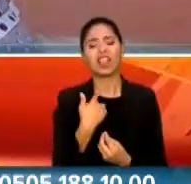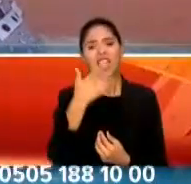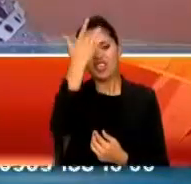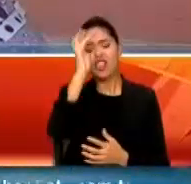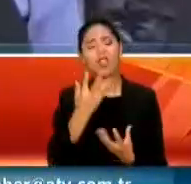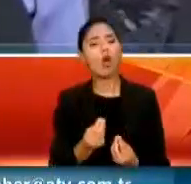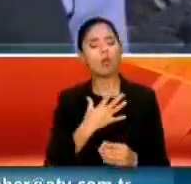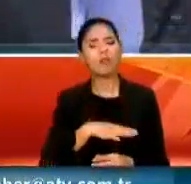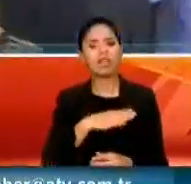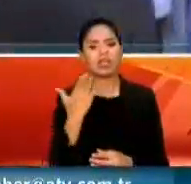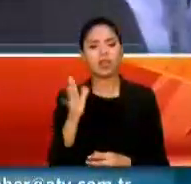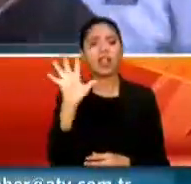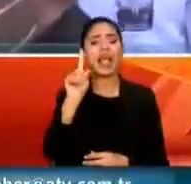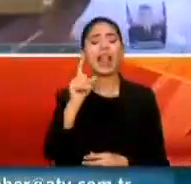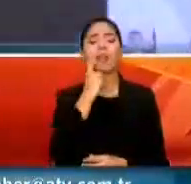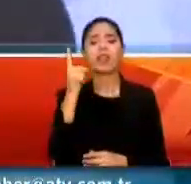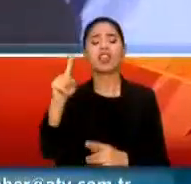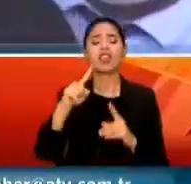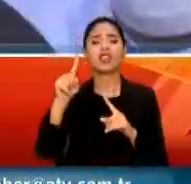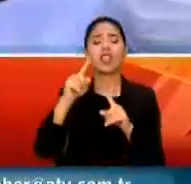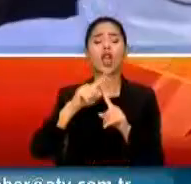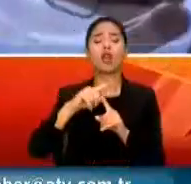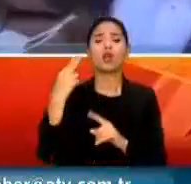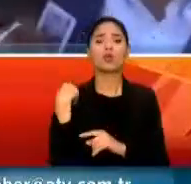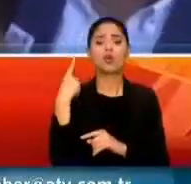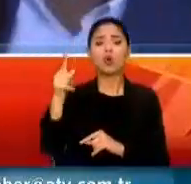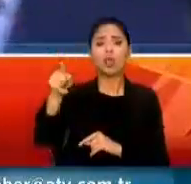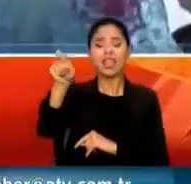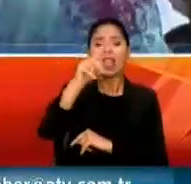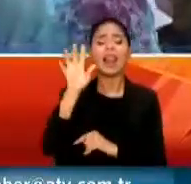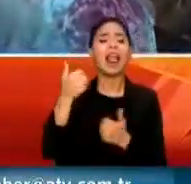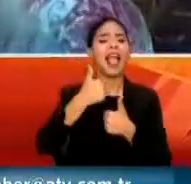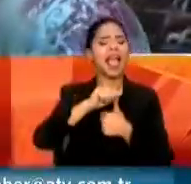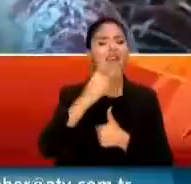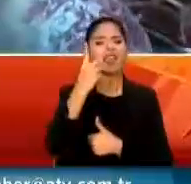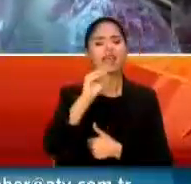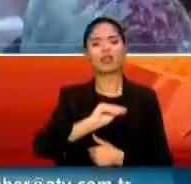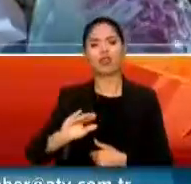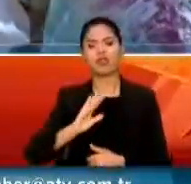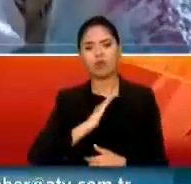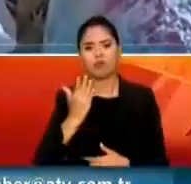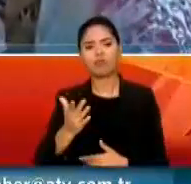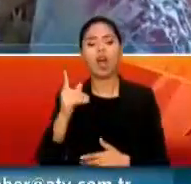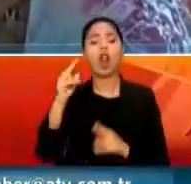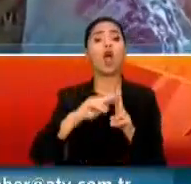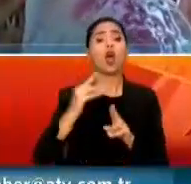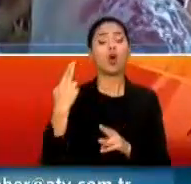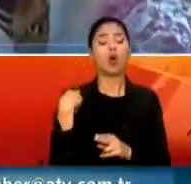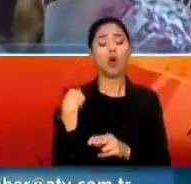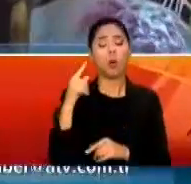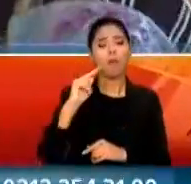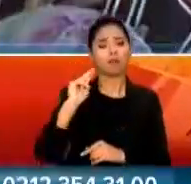olmak istiyordu. 51 yaşındaki Tuğgeneral Sezgin Erdoğan evli ve iki çocuk babasıydı. Komando kökenli şehit